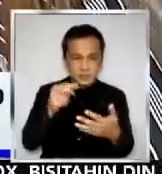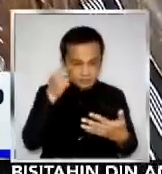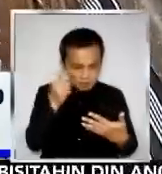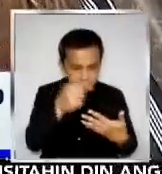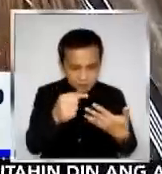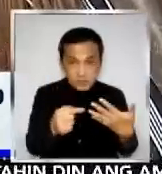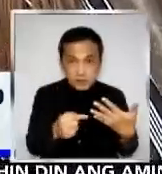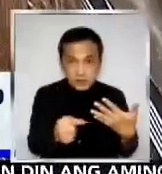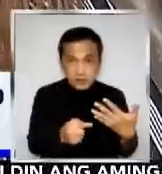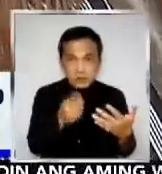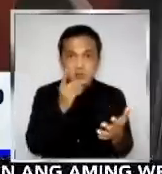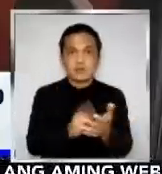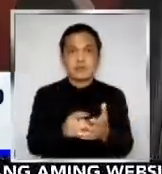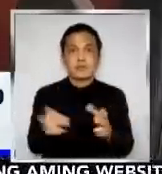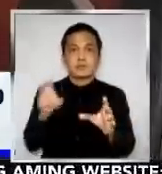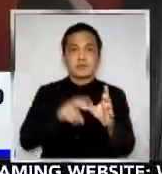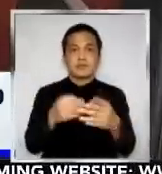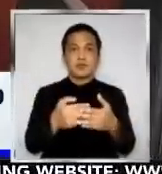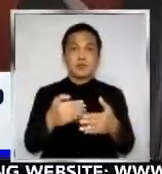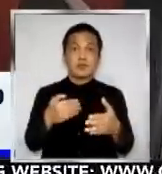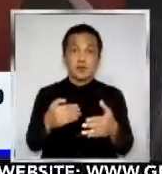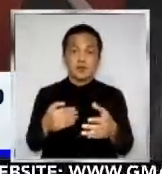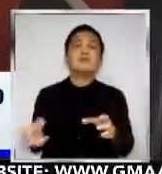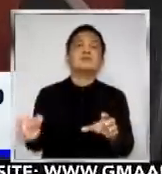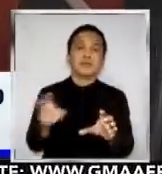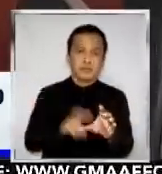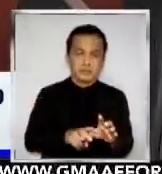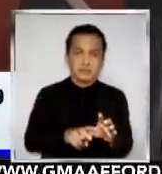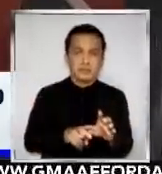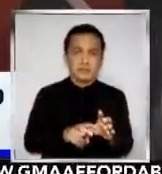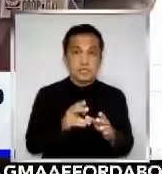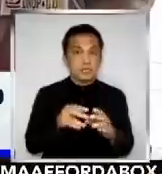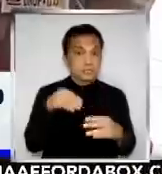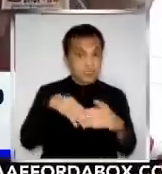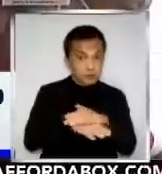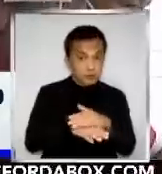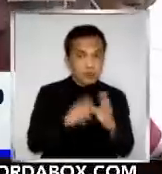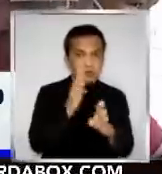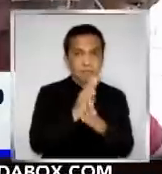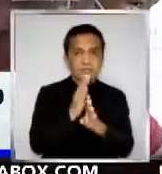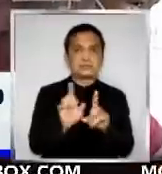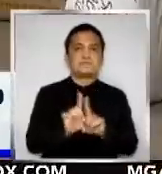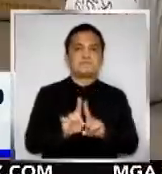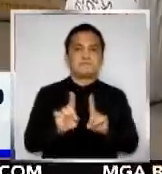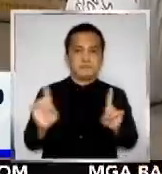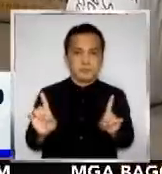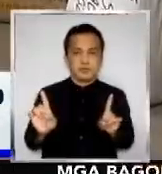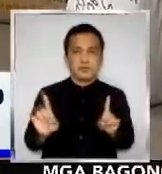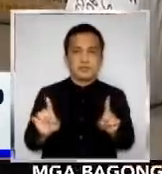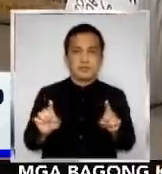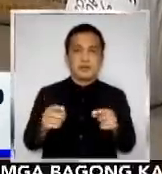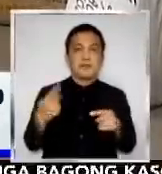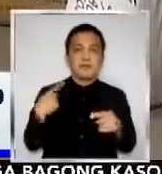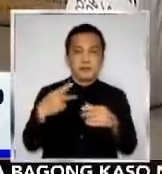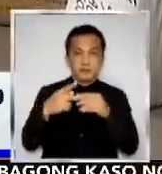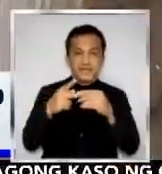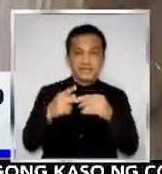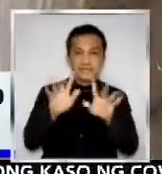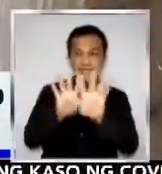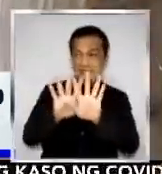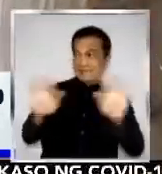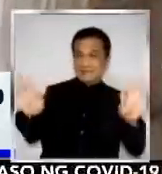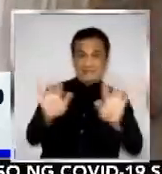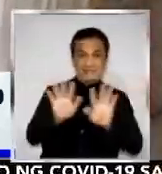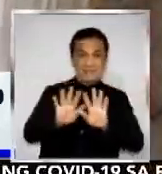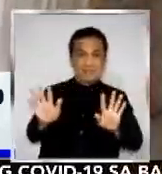pasahero bago pasakayin. At sa loob ng bus, may physical distancing at mga plastic barrier. Ang ibang bus companies naman, hindi